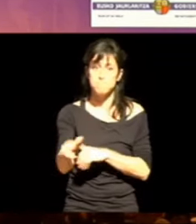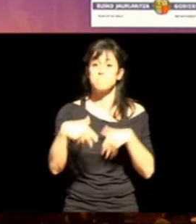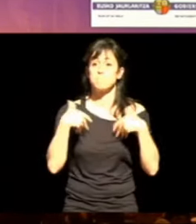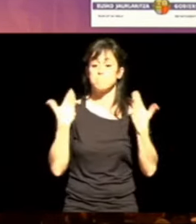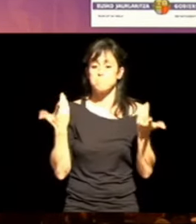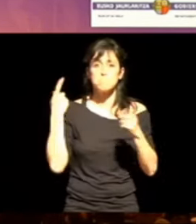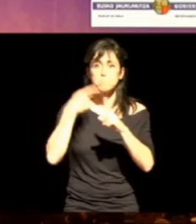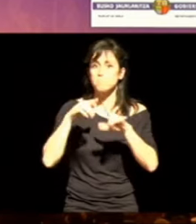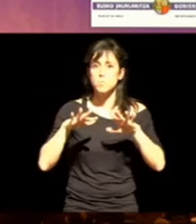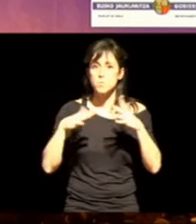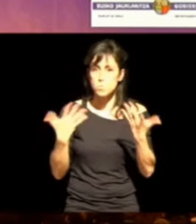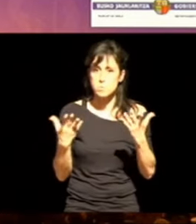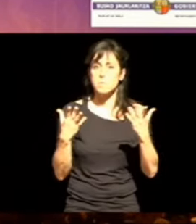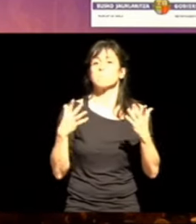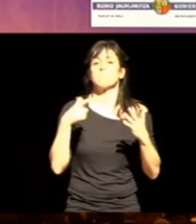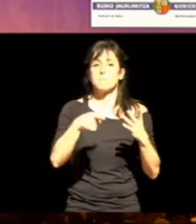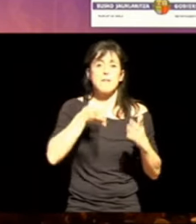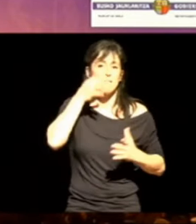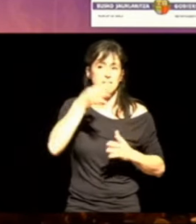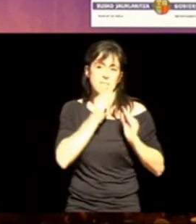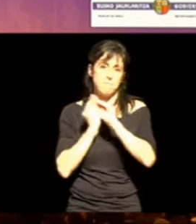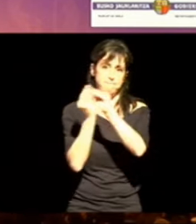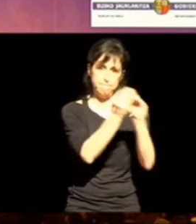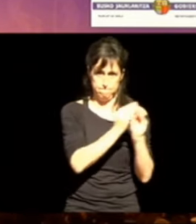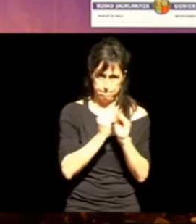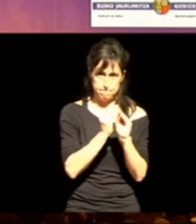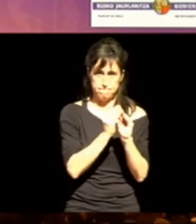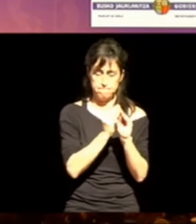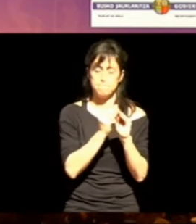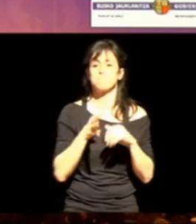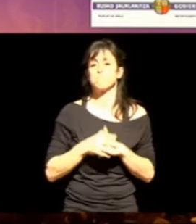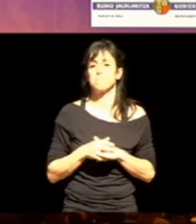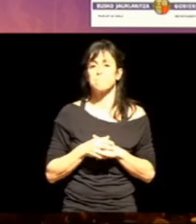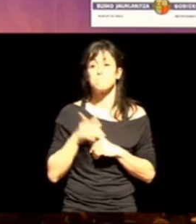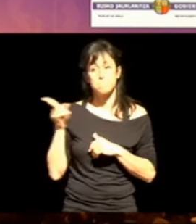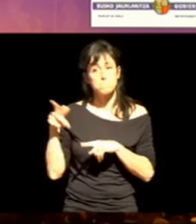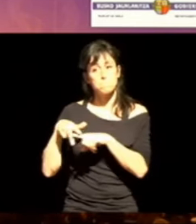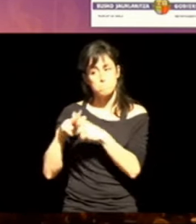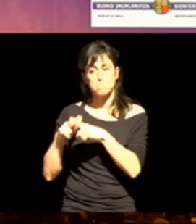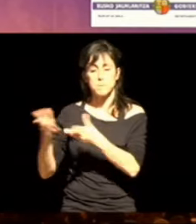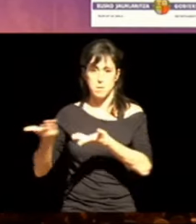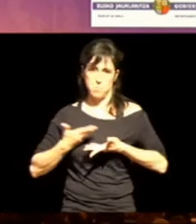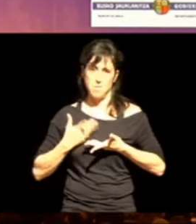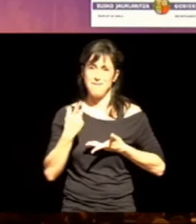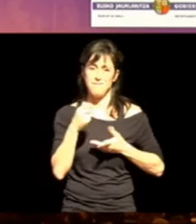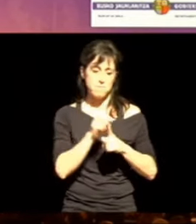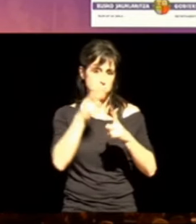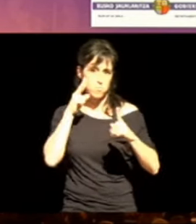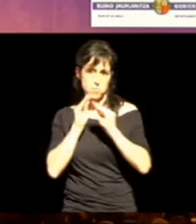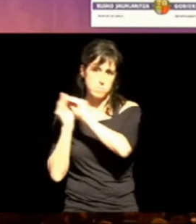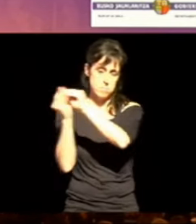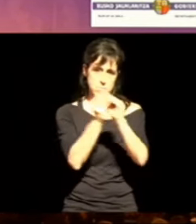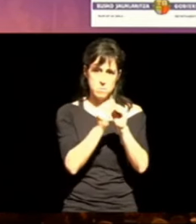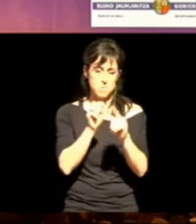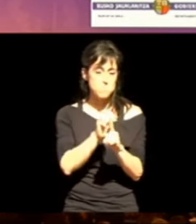partekatua izateko. Askotan behar dugu, eta enpresa honek garatu egiten du, begirada berri bat.